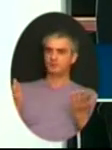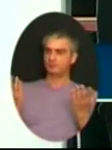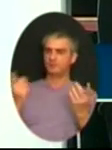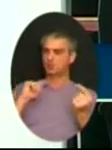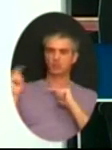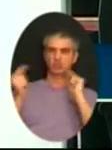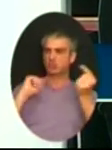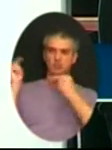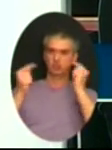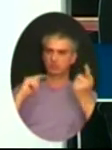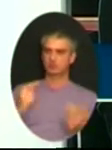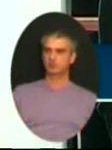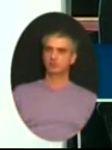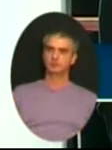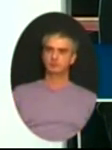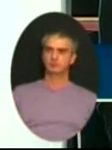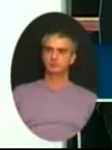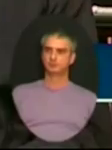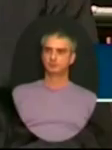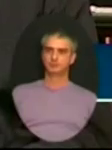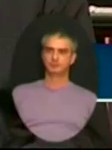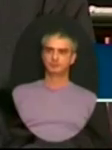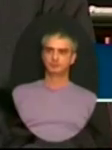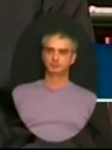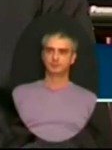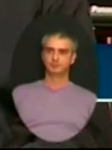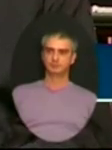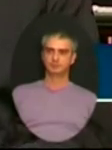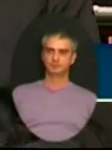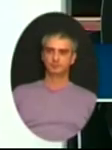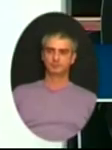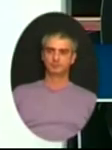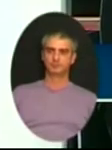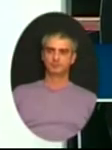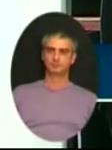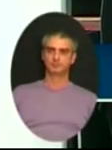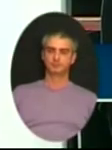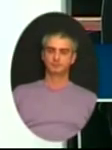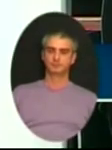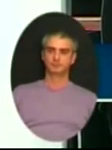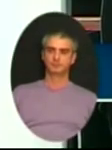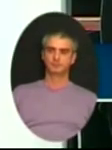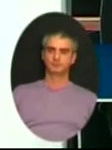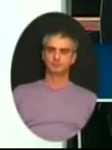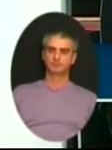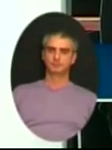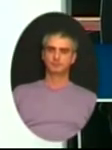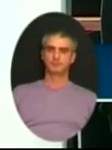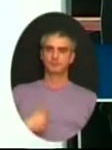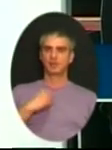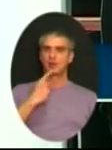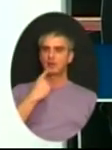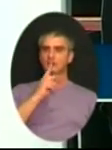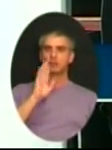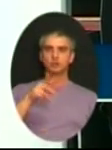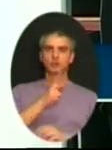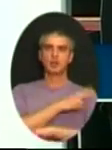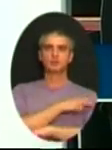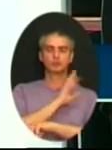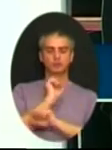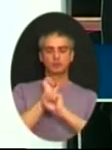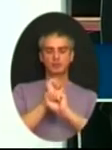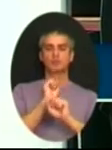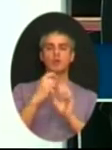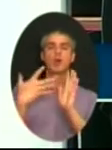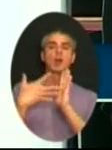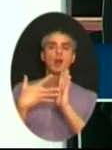מביאה את הדיון הזה לוועדה. חברה רשימה משותפת, כל אחד. אני יכולה להגיד לך שיש את כל הגיבוי למשטרה לחקור,